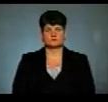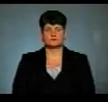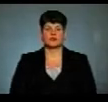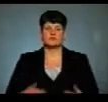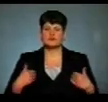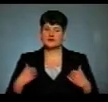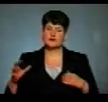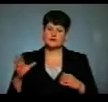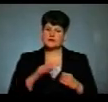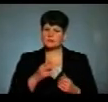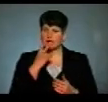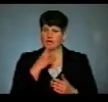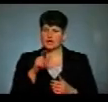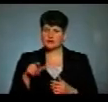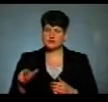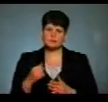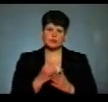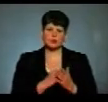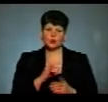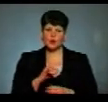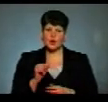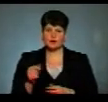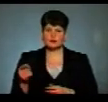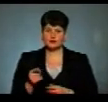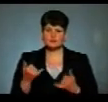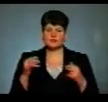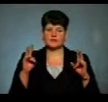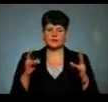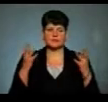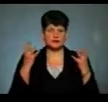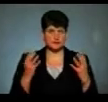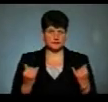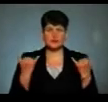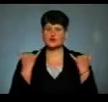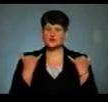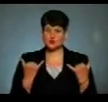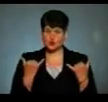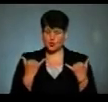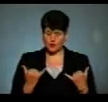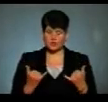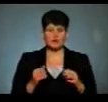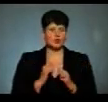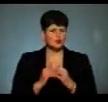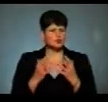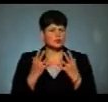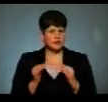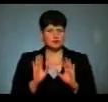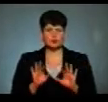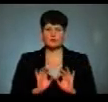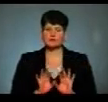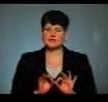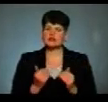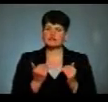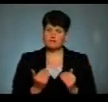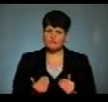Мої вітання усім глядачам телеканалу ЮА Тернопіль у прямому ефірі програма «Тема дня». І сьогодні, як і кожного дня, ми будемо розповідати вам про